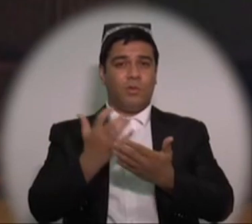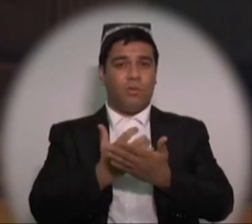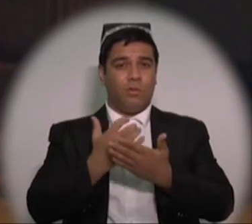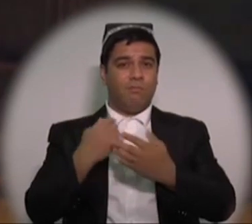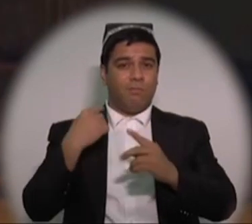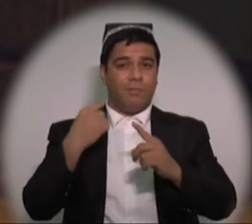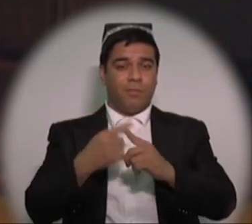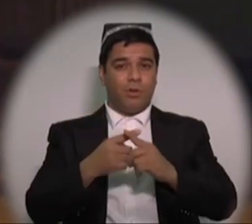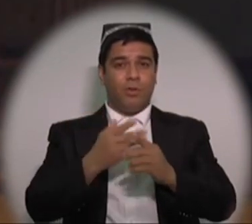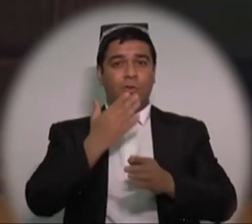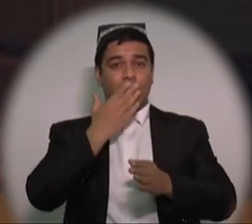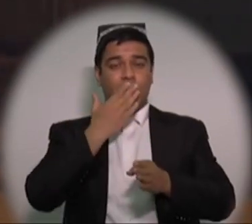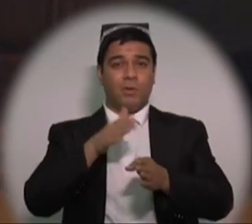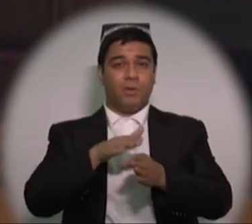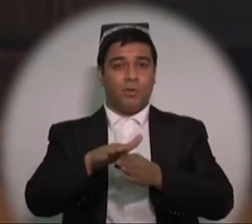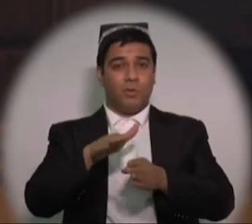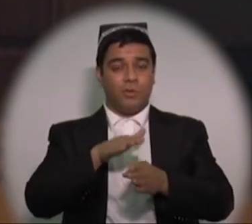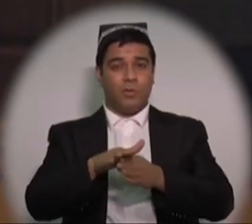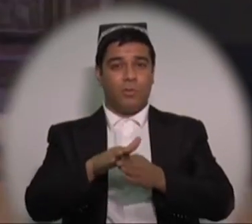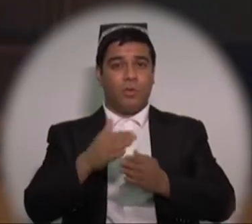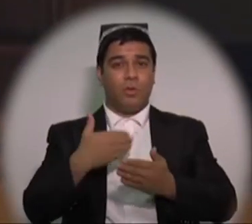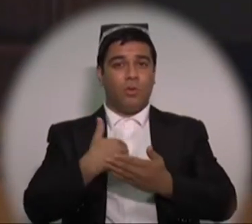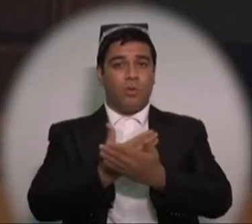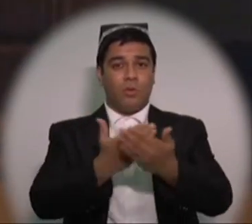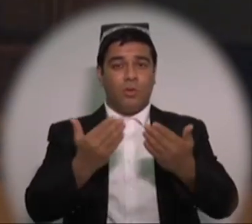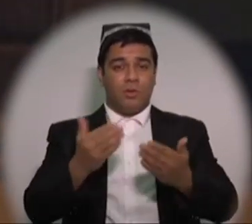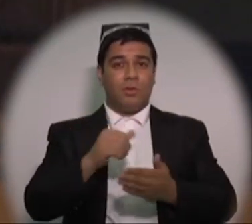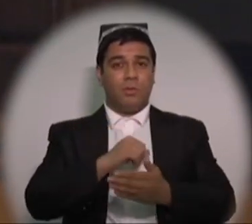umidida ro'zalarini tutib, o'zimizni